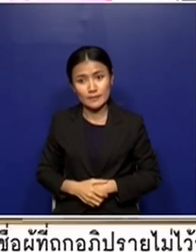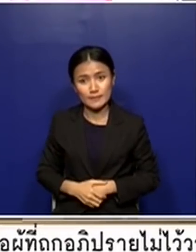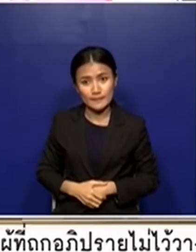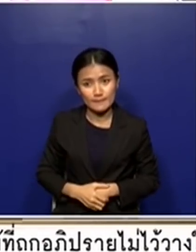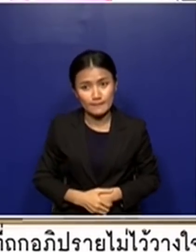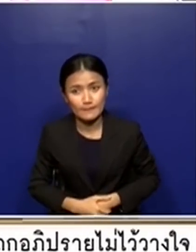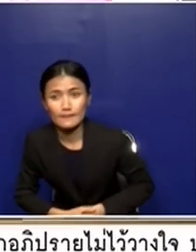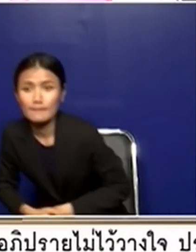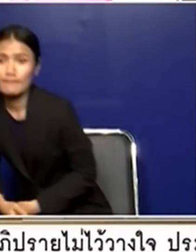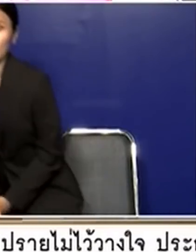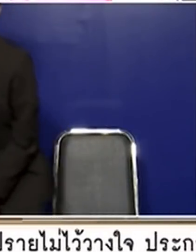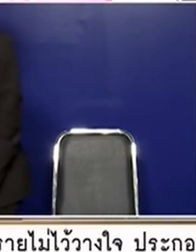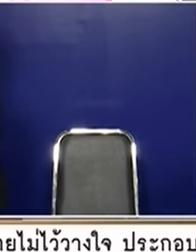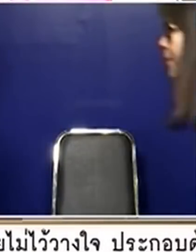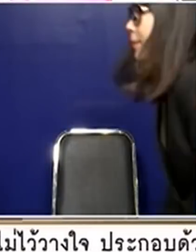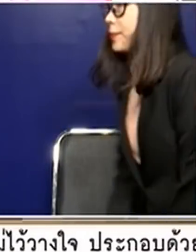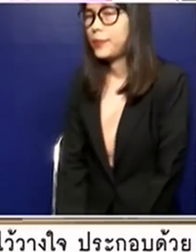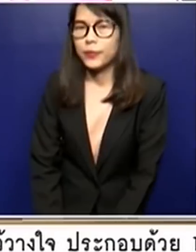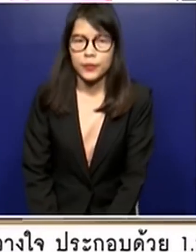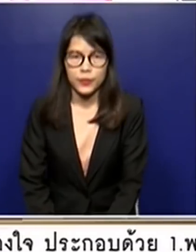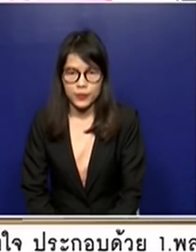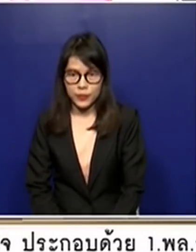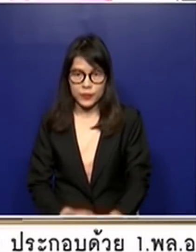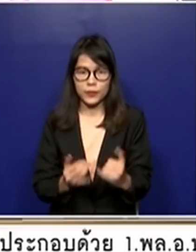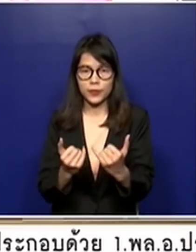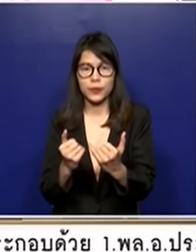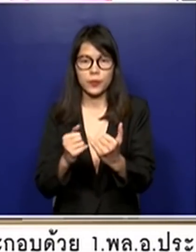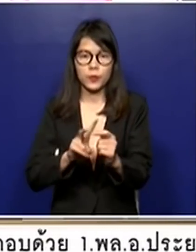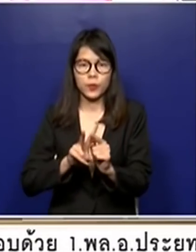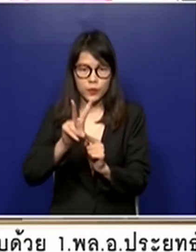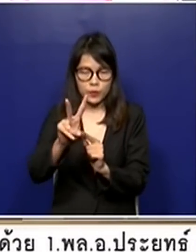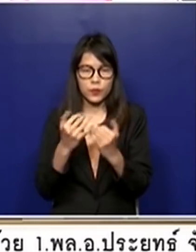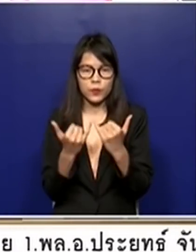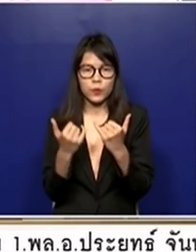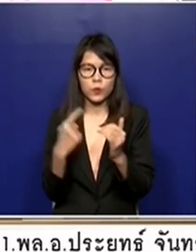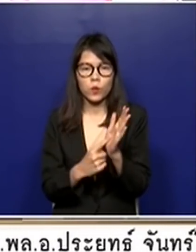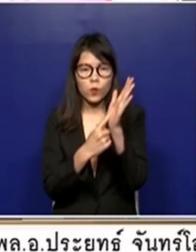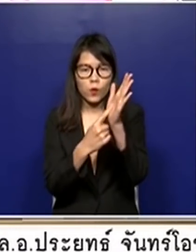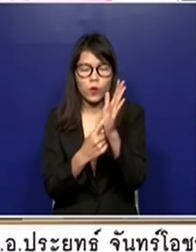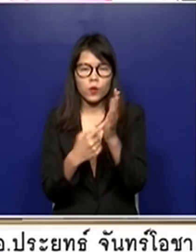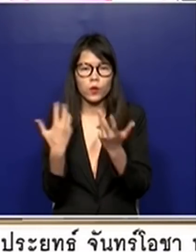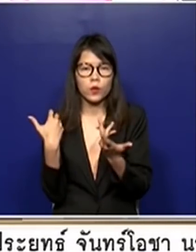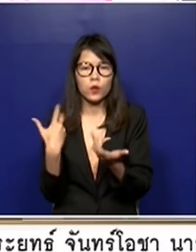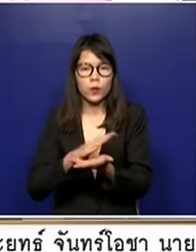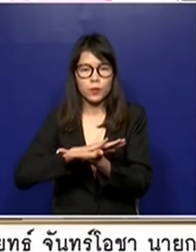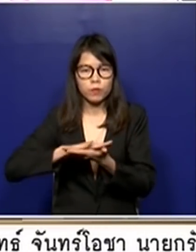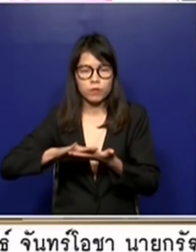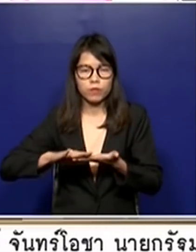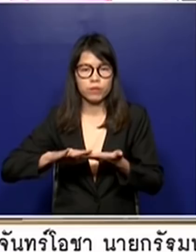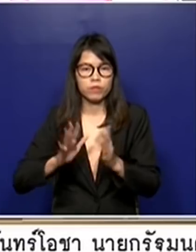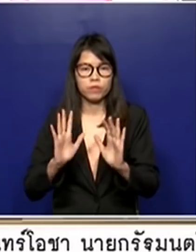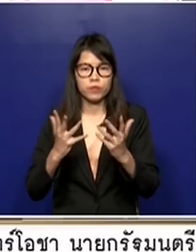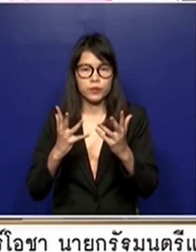ข้อกังวลว่าจะเป็นช่องว่างให้มีการหยิบยกเรื่องนี้ขึ้นมาสร้างความไม่ราบรื่นเรียบร้อยเนี่ยหลักนี้นี่ไม่ควรแก้โด